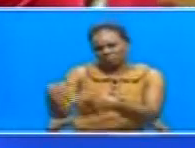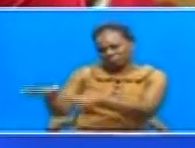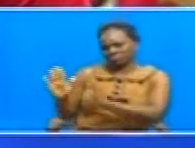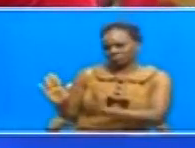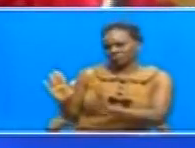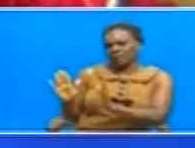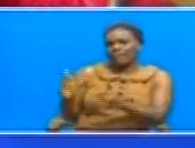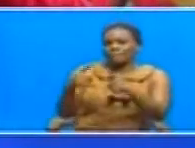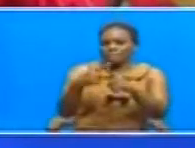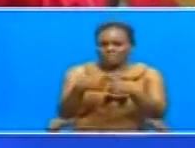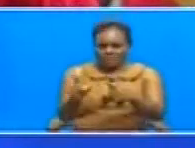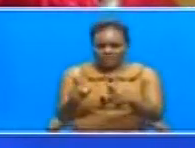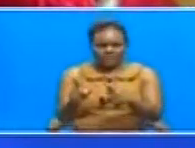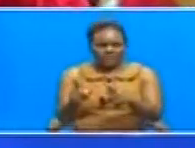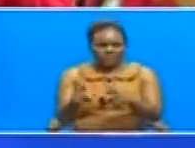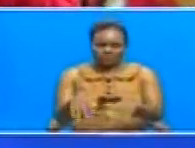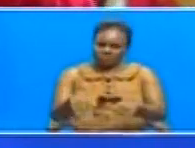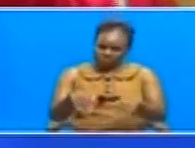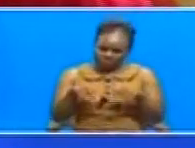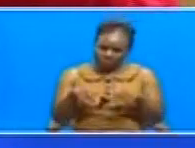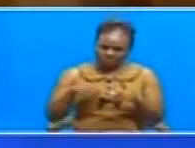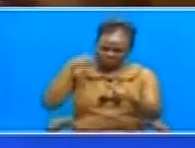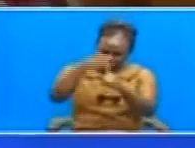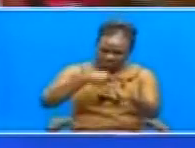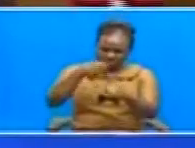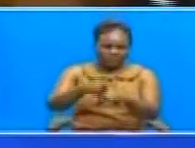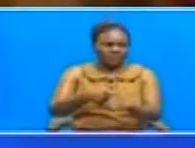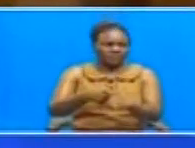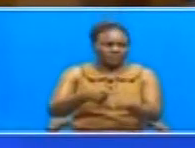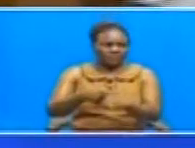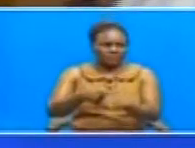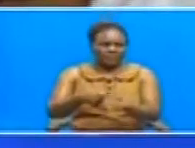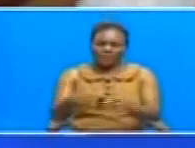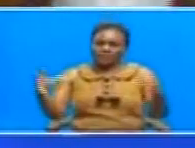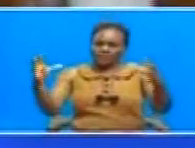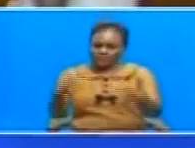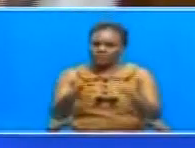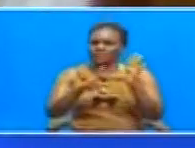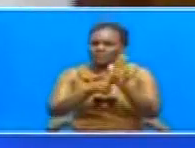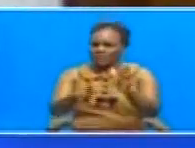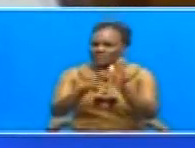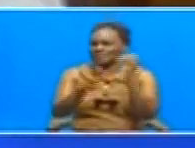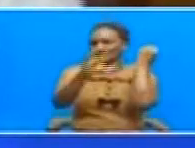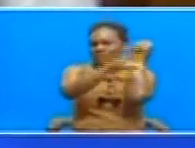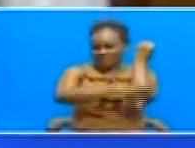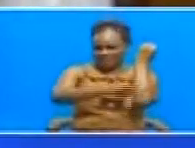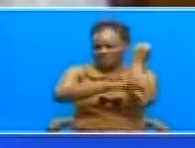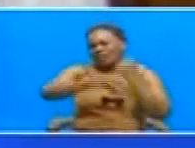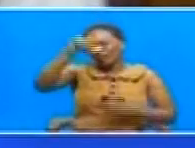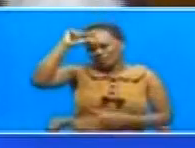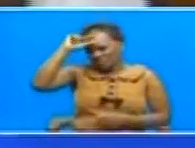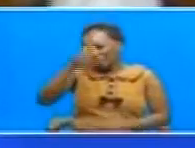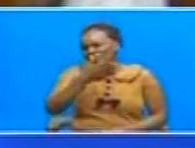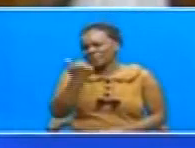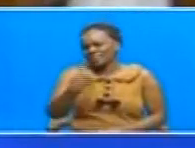but now we will fight until we get to the top level. This is a team representing the country. The government should come